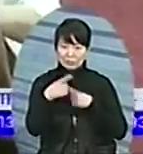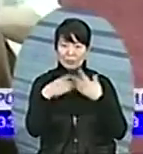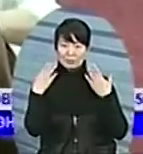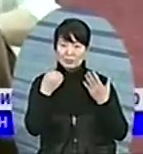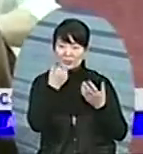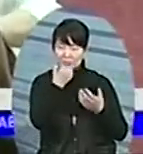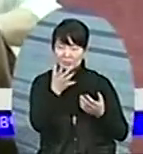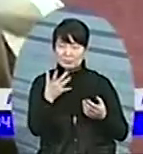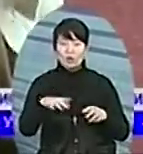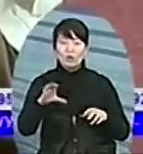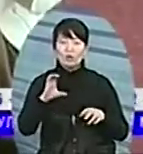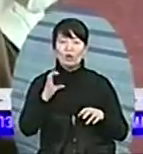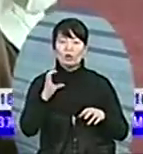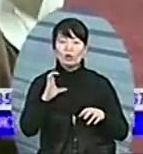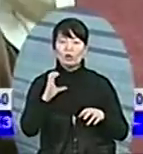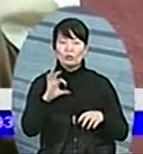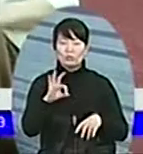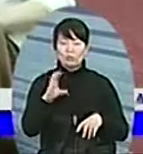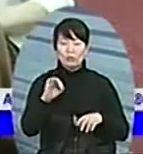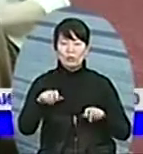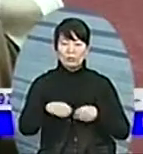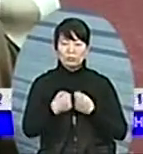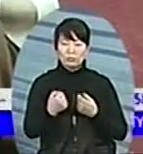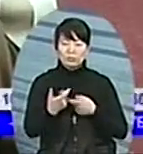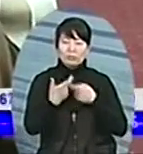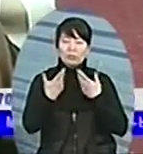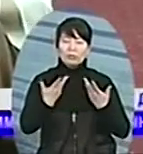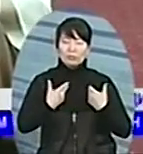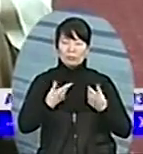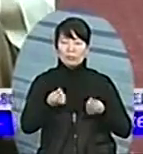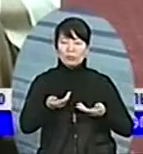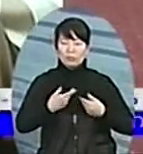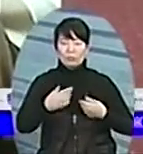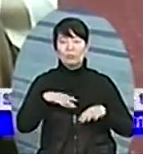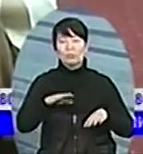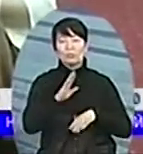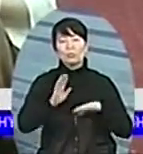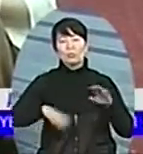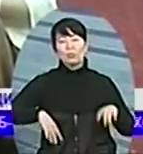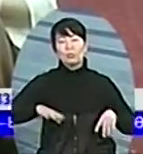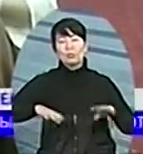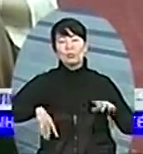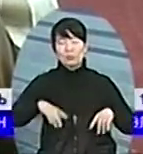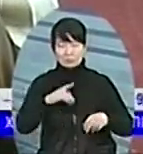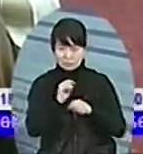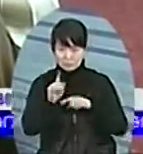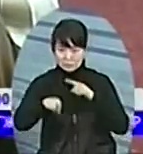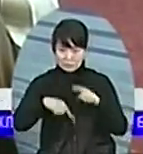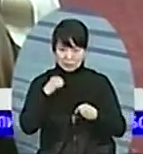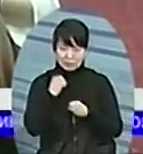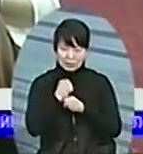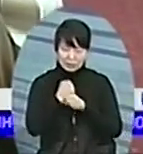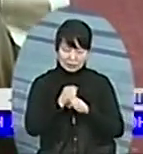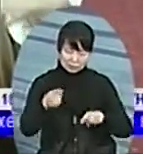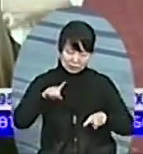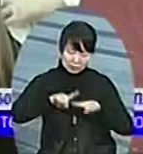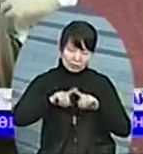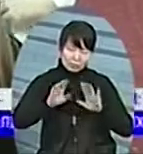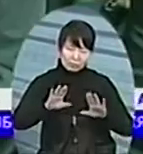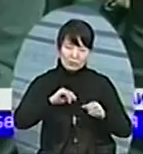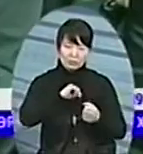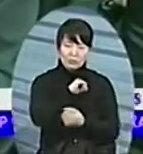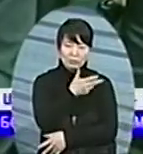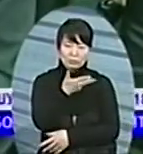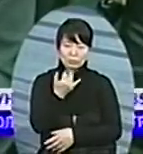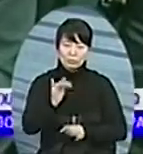Ийм хүмүүс осол гэмтлийн нөхөн төлбөр нийгмийн халамж аваад зүгээр суугаас илүүтэйгээр тогтмол ажилтаа олчихвол ядуу байх үндэс байхгүй гэж үзэж